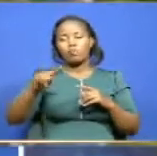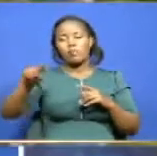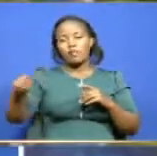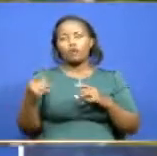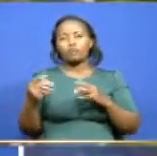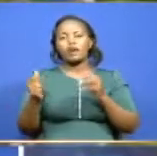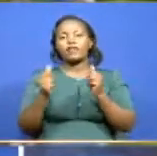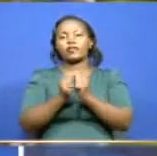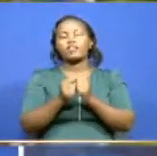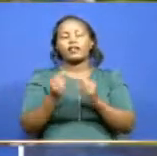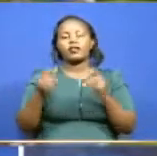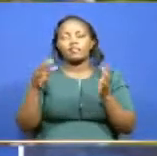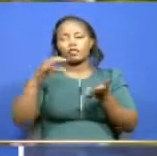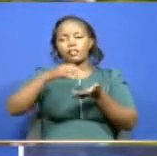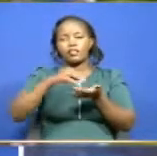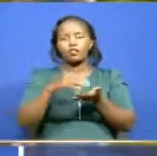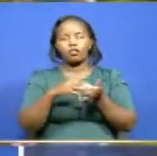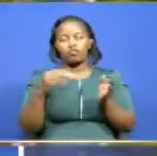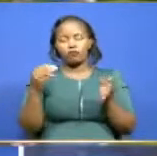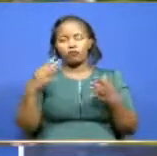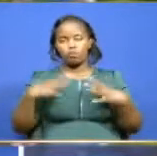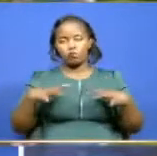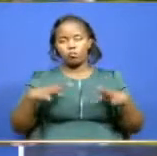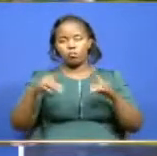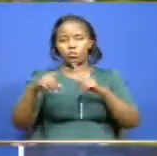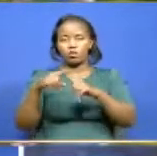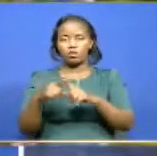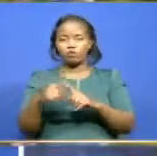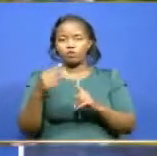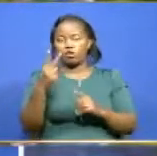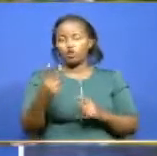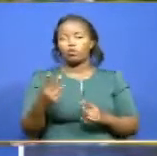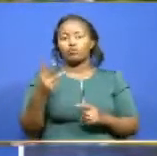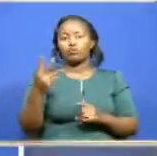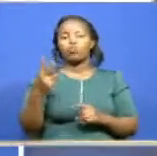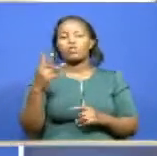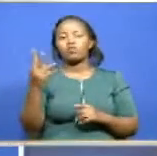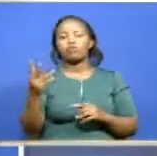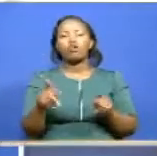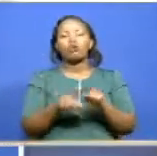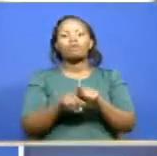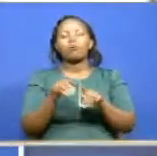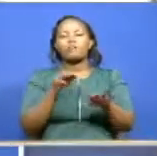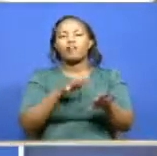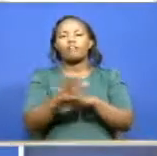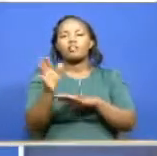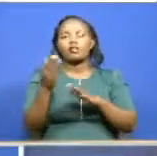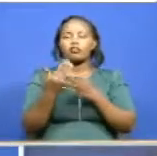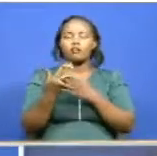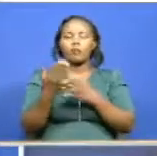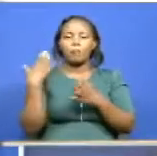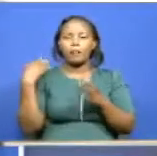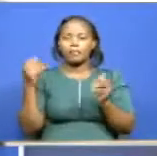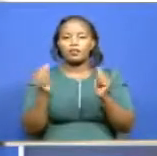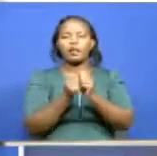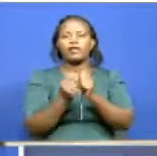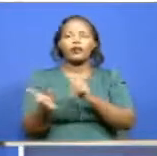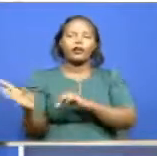ya COVID-19, 249 kati yao wakiambukizwa katika muda wa siku 10